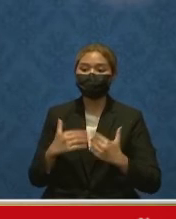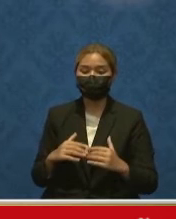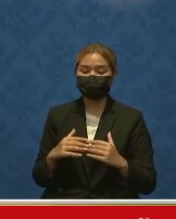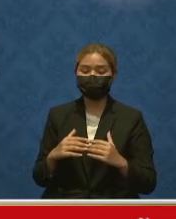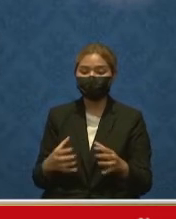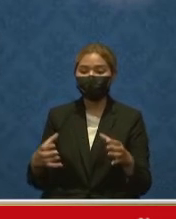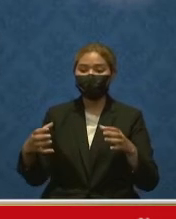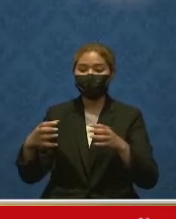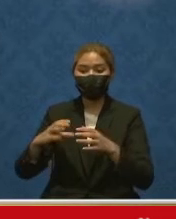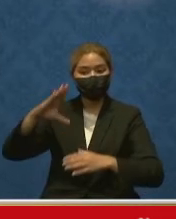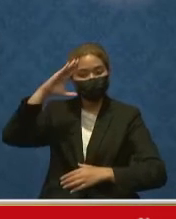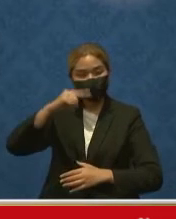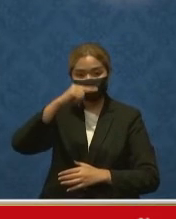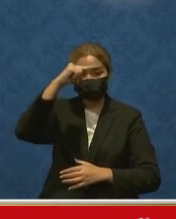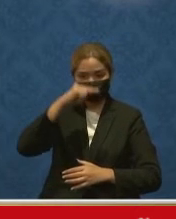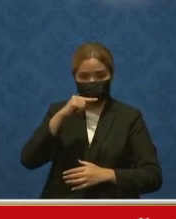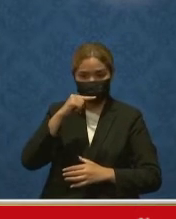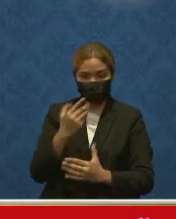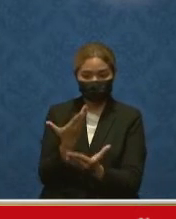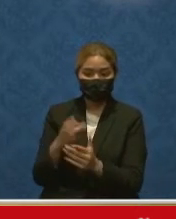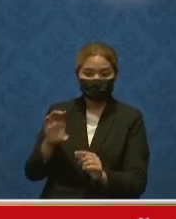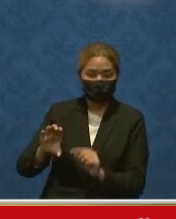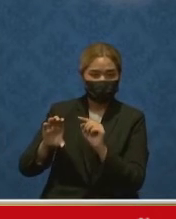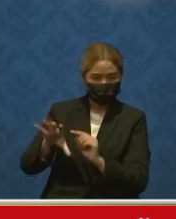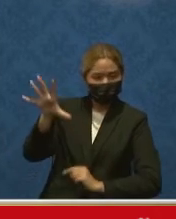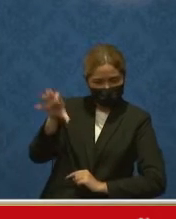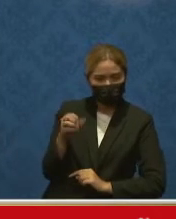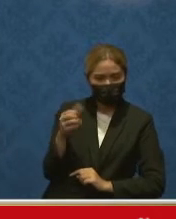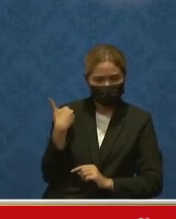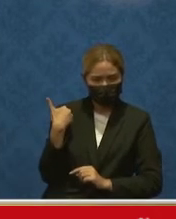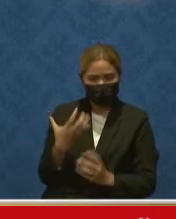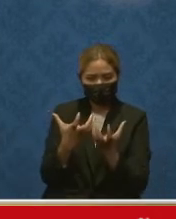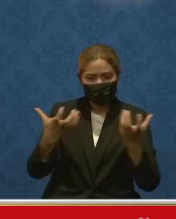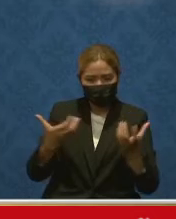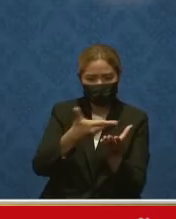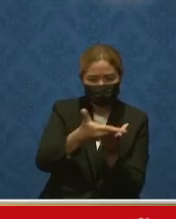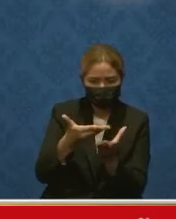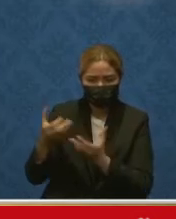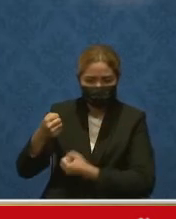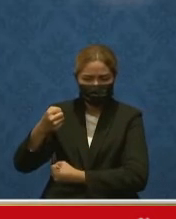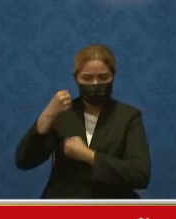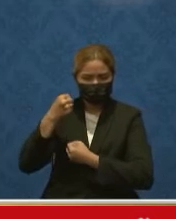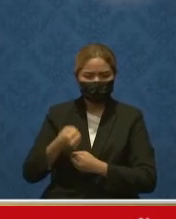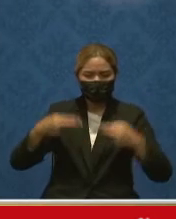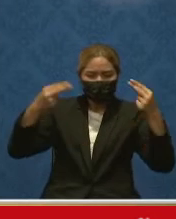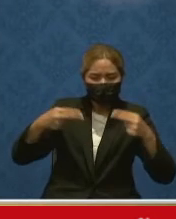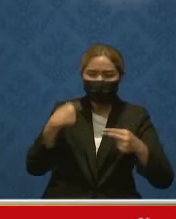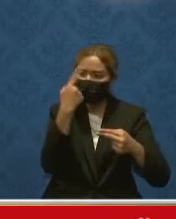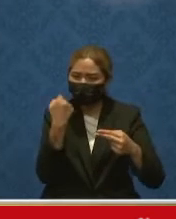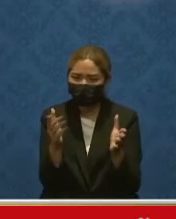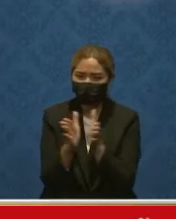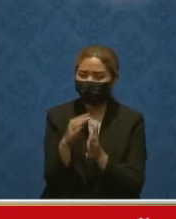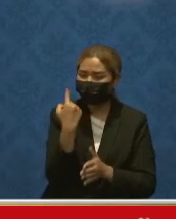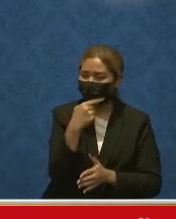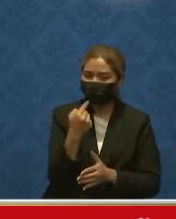ด้วยไม่รู้จะเอายังไงอีกไปรบกับใครก็ไม่รู้เหมือนไม่ใช่ก็จริงไปเสีย 500ล้านยังมีอีกนะครับ